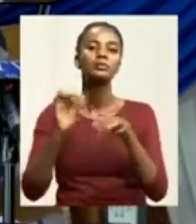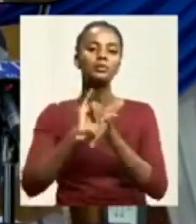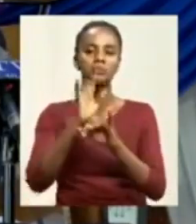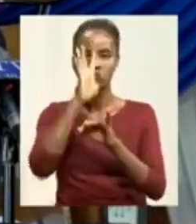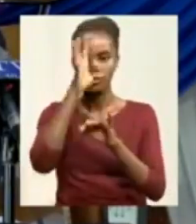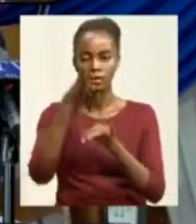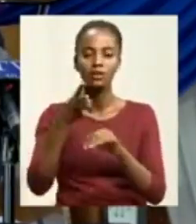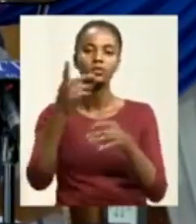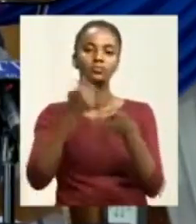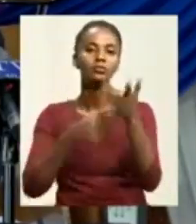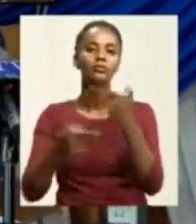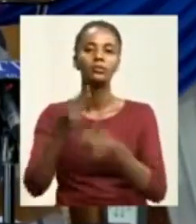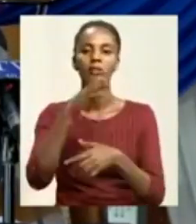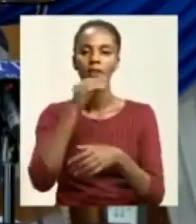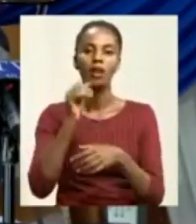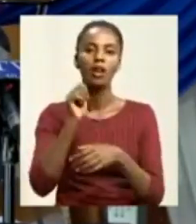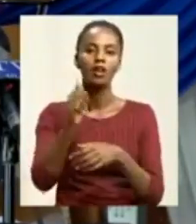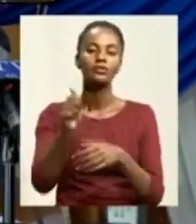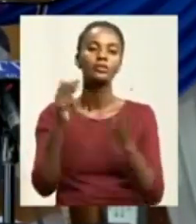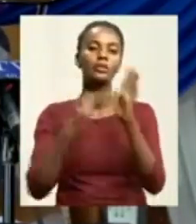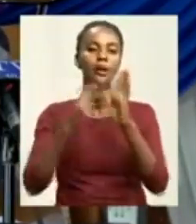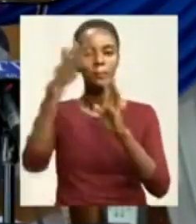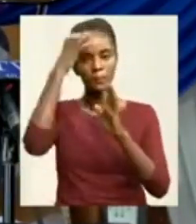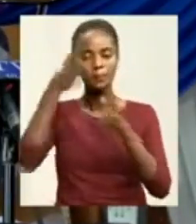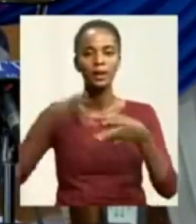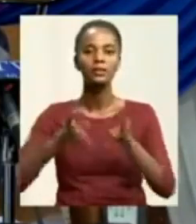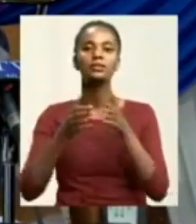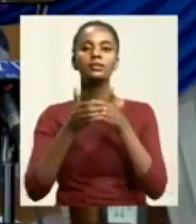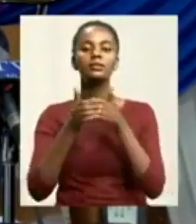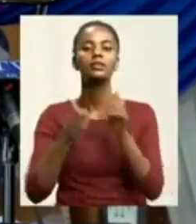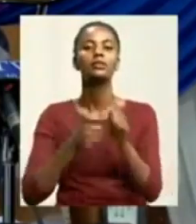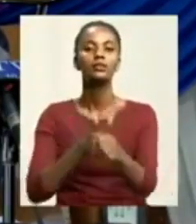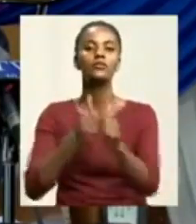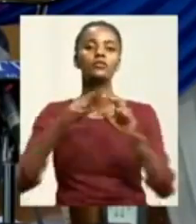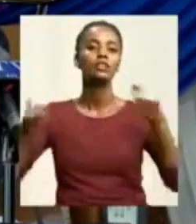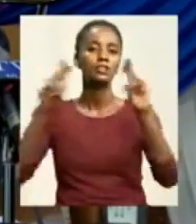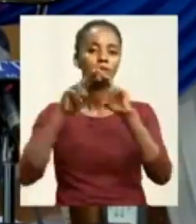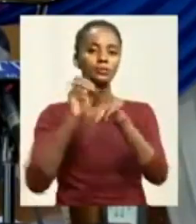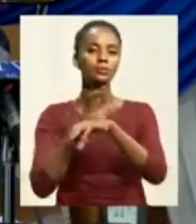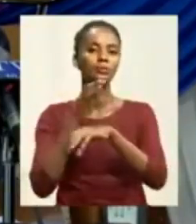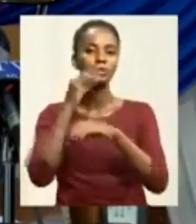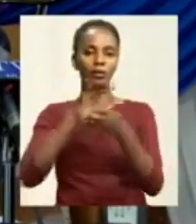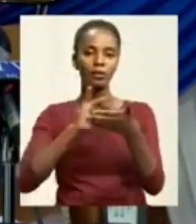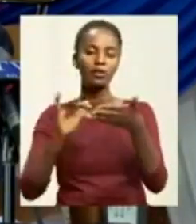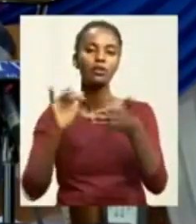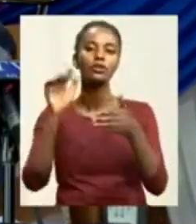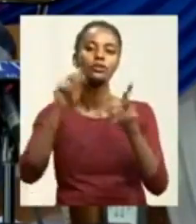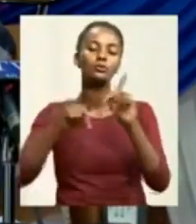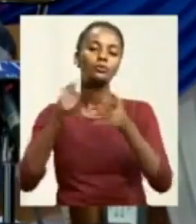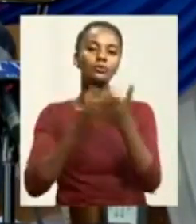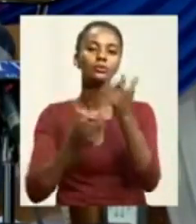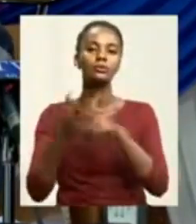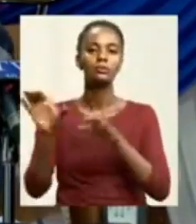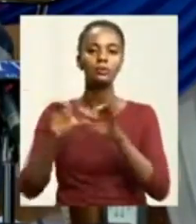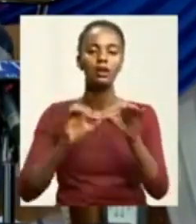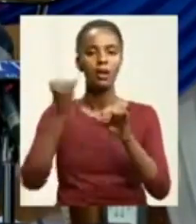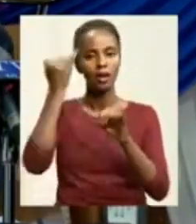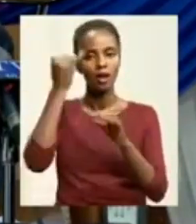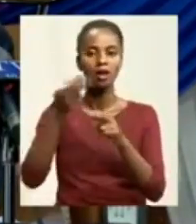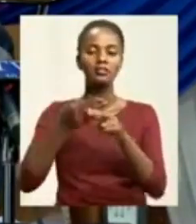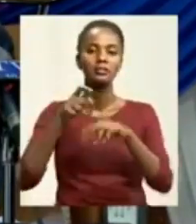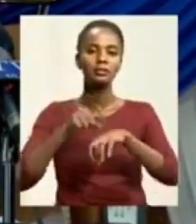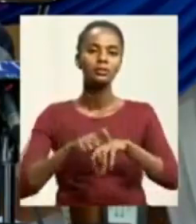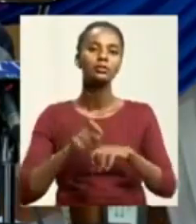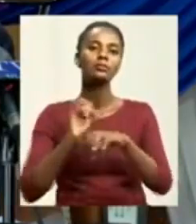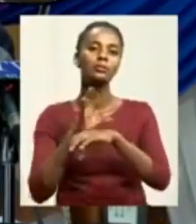ህዝቡን በማወያየትና የራሳቸውን ህገ መንግስታዊ መንገድ ተከትለው የፌዴሬሽን ምክር ቤት ጥናትንና የህዝብ ውይይቶችን በማድረግ በአጭር ጊዜ በምክር